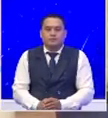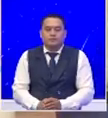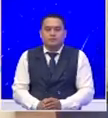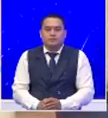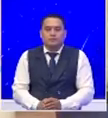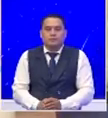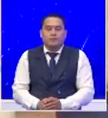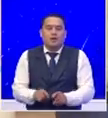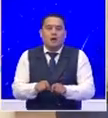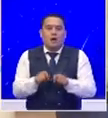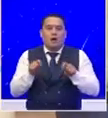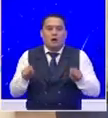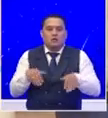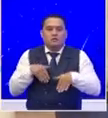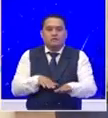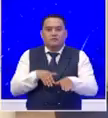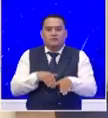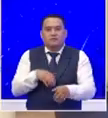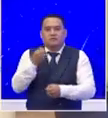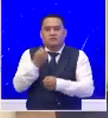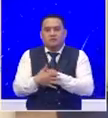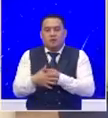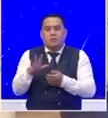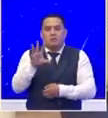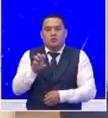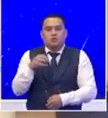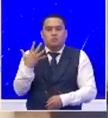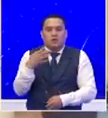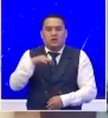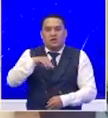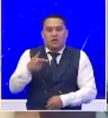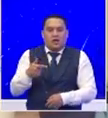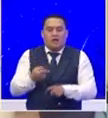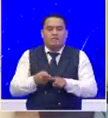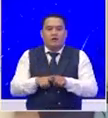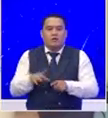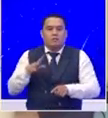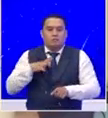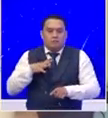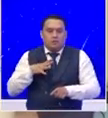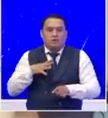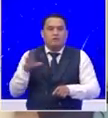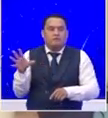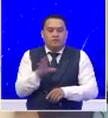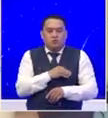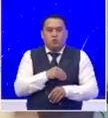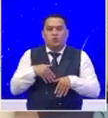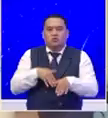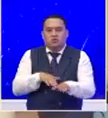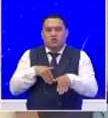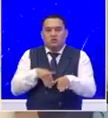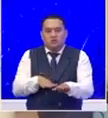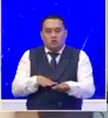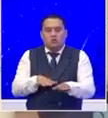Для открытия этого швейного цеха в центре занятости я получила грант в 505 тенге, добавила свои сбережения и купила все необходимое для шитья.